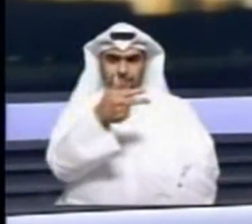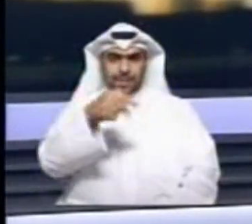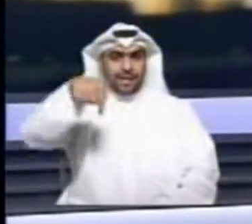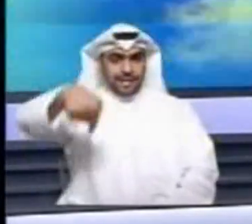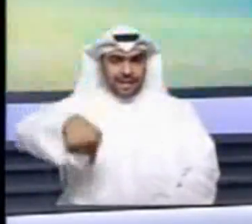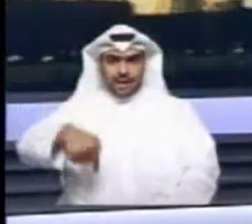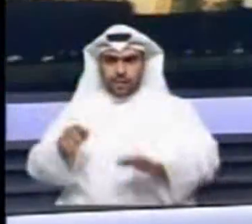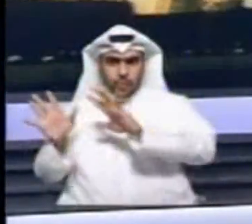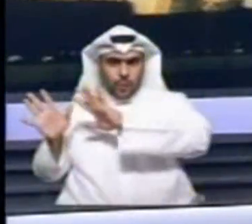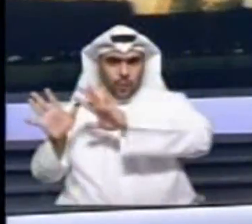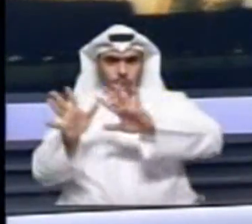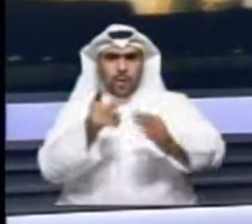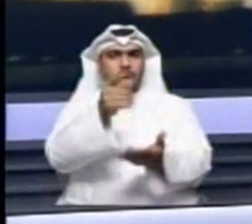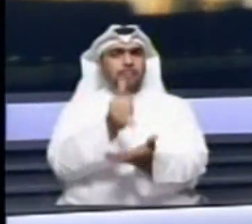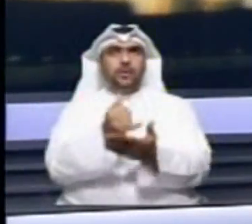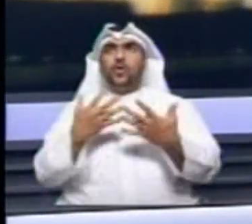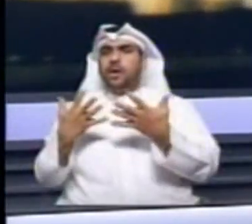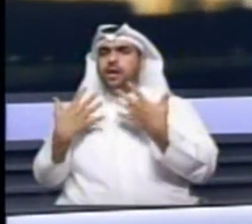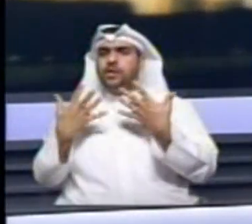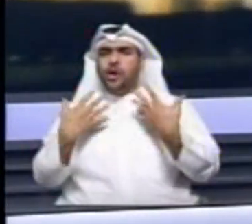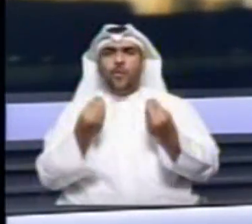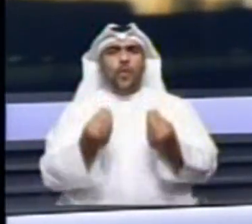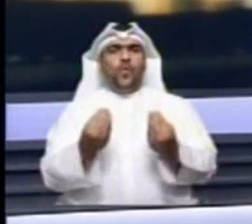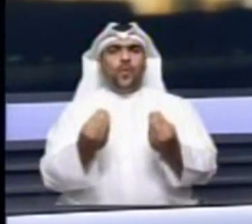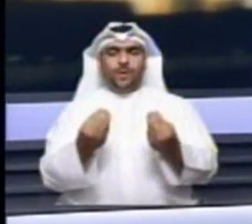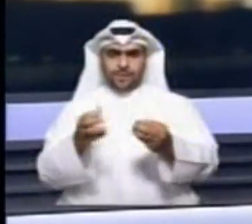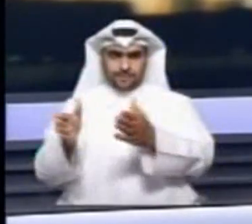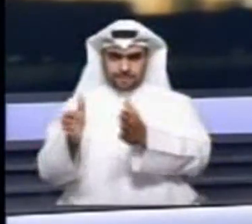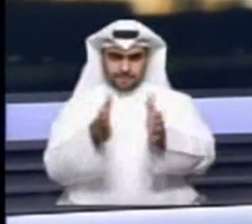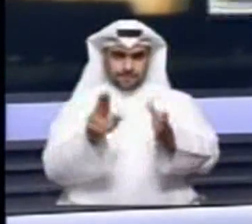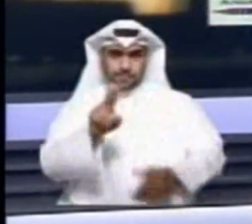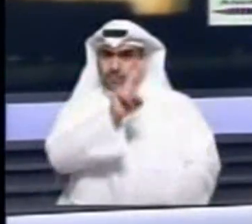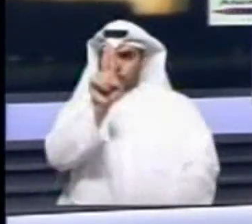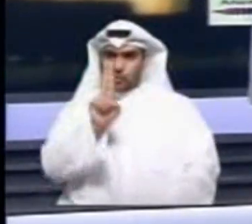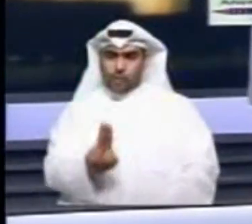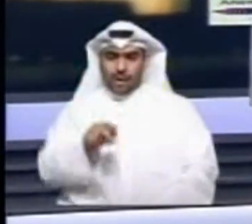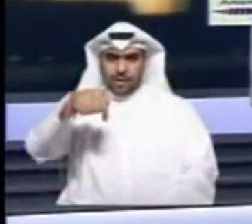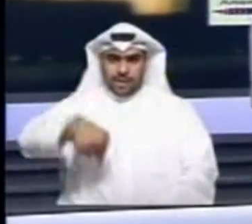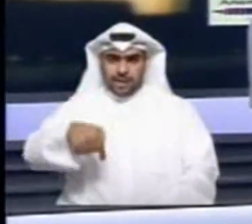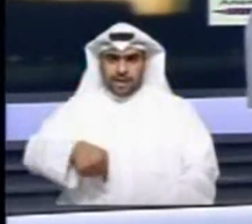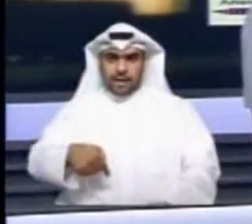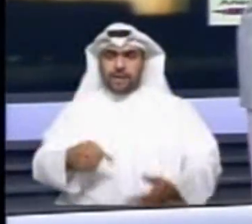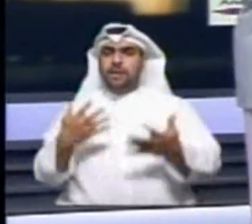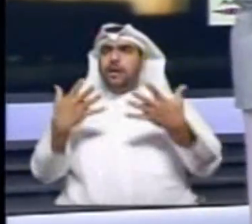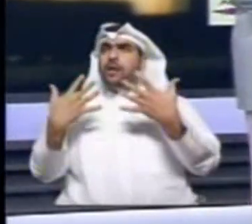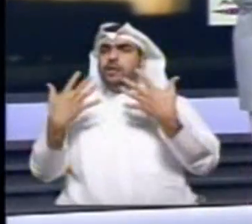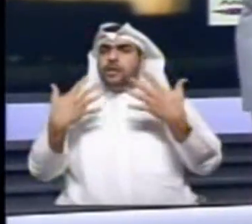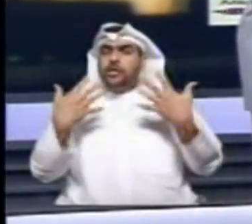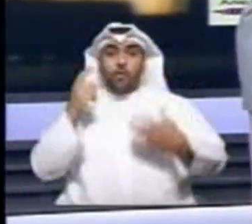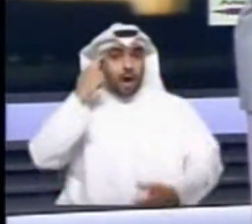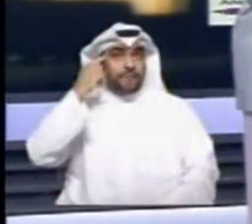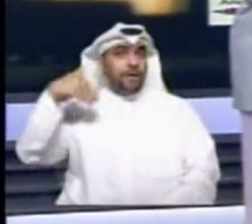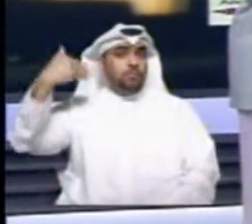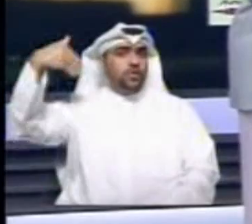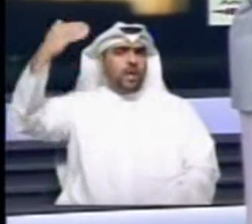هل تقوم إدارة الأرصاد ببعض التنبؤات للأشهر أو المواسم القادمة؟ طبيعي، احنا عندنا مثل ما